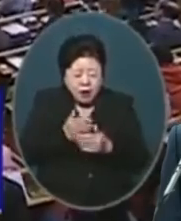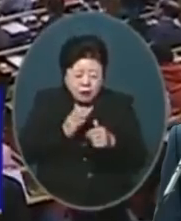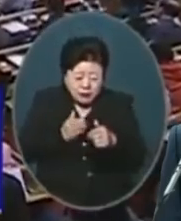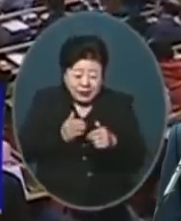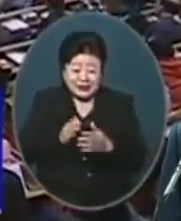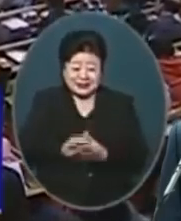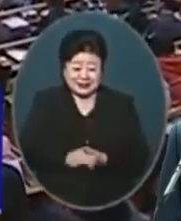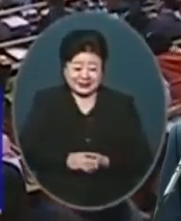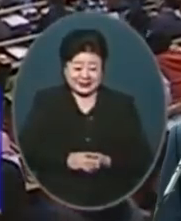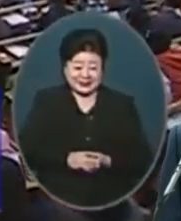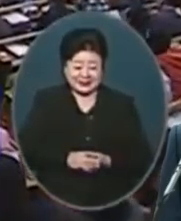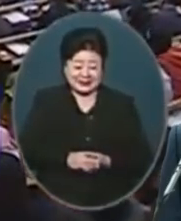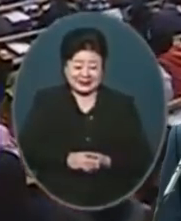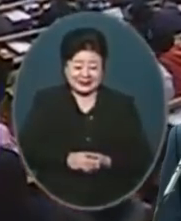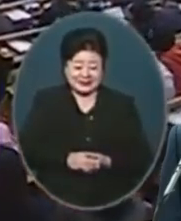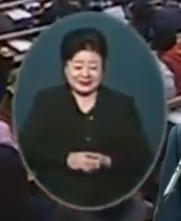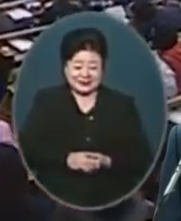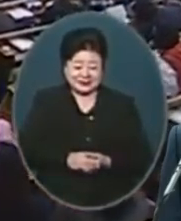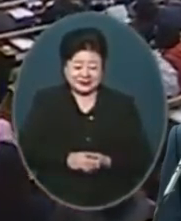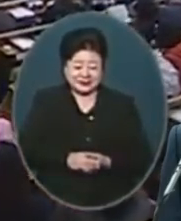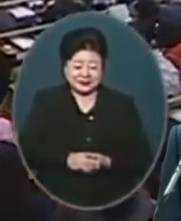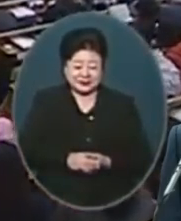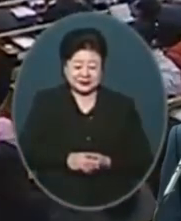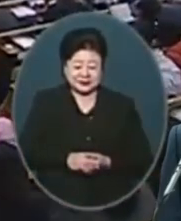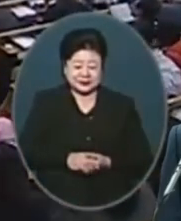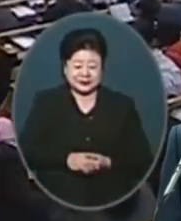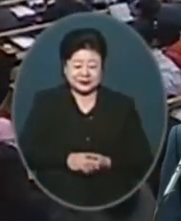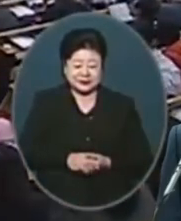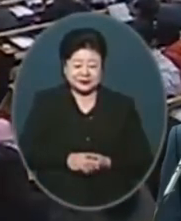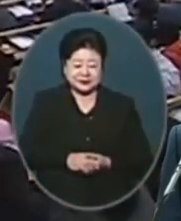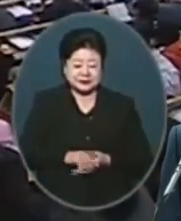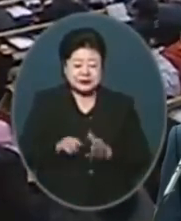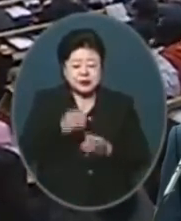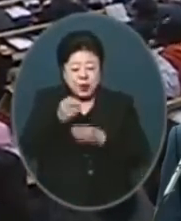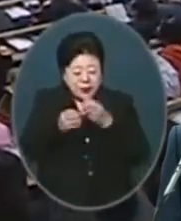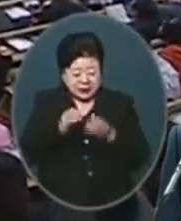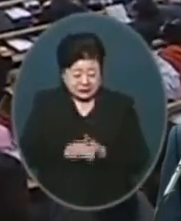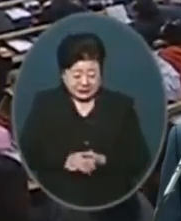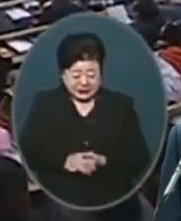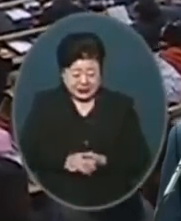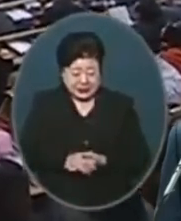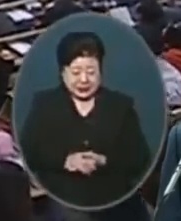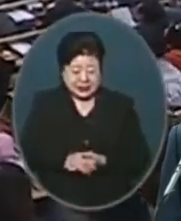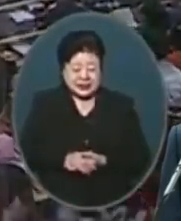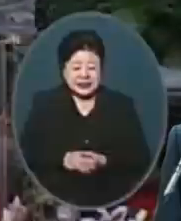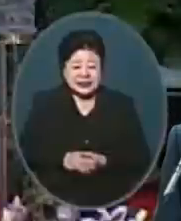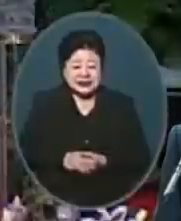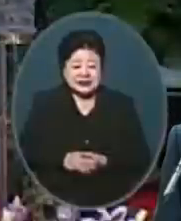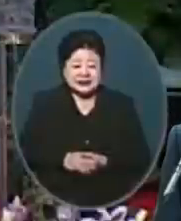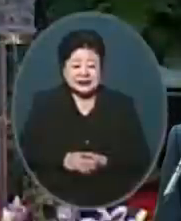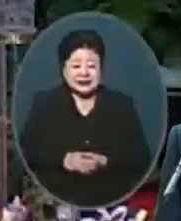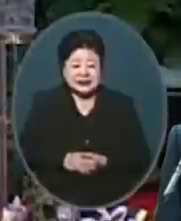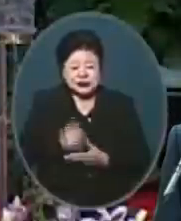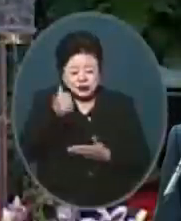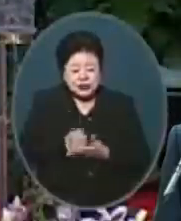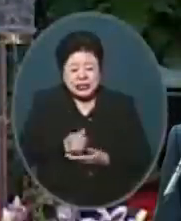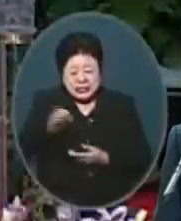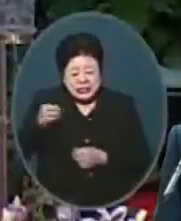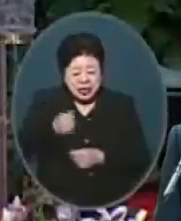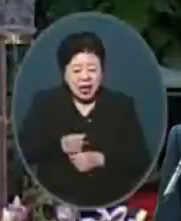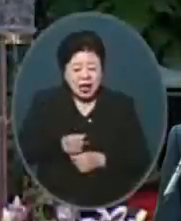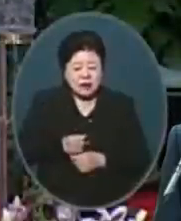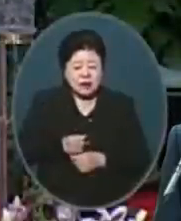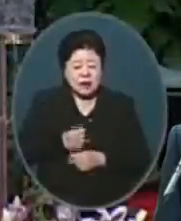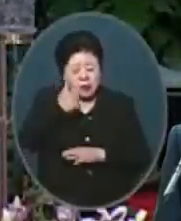기억하소서 하고 믿음의 고백을 했습니다. 이 사람은 자기의 죄인임을 인정하고